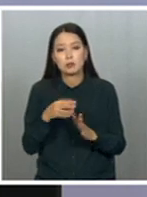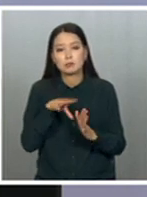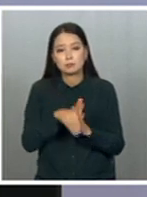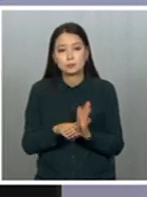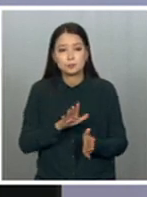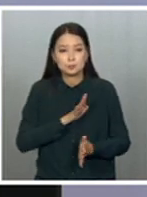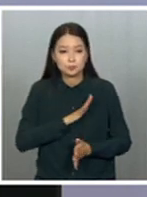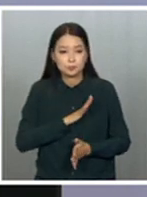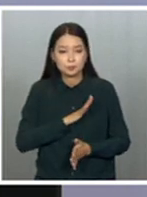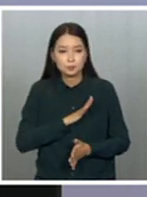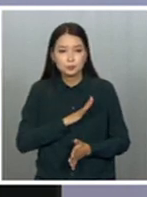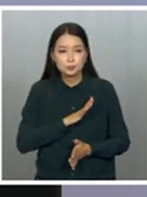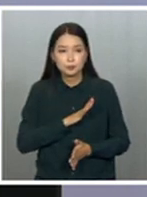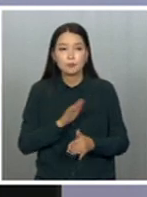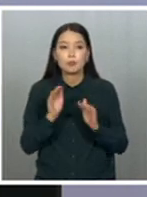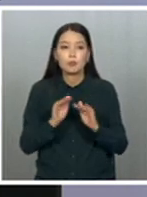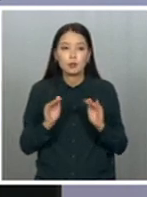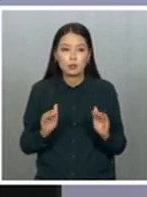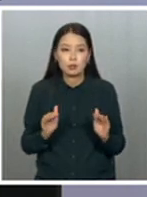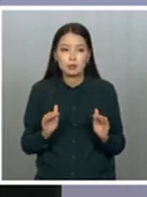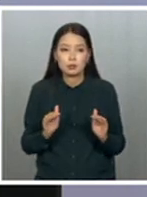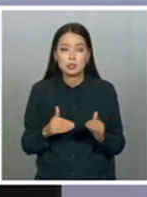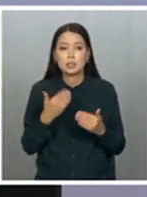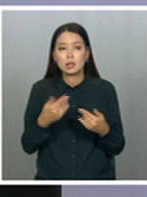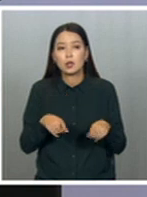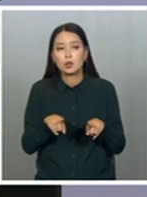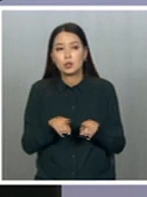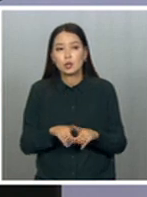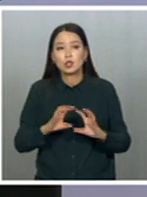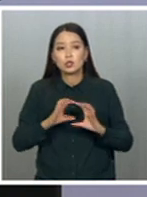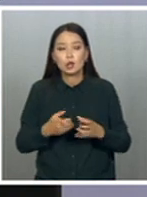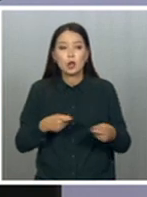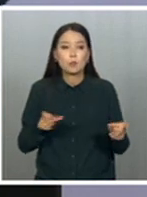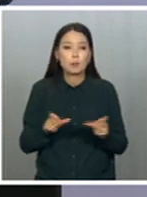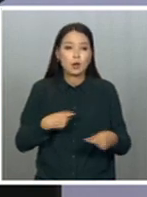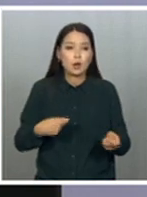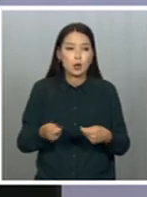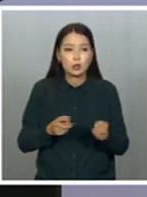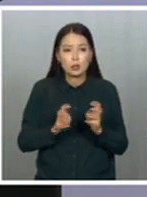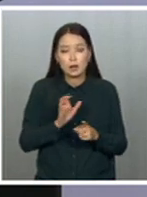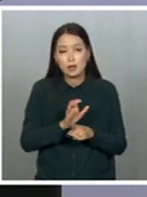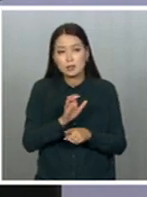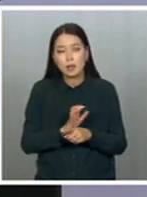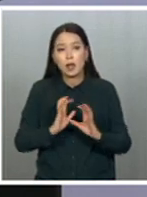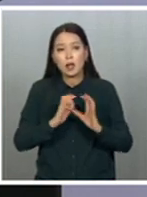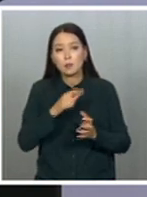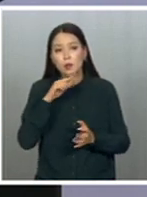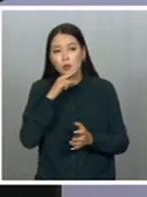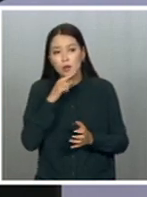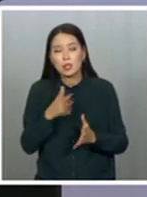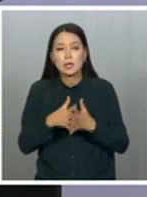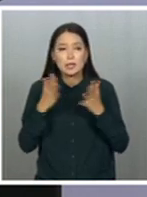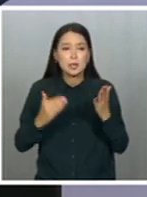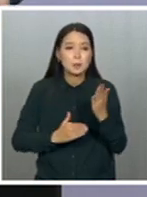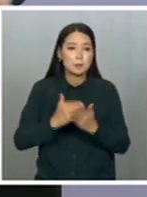мойындады. Балалар, дәл осы дүниежүзілік сауда ұйымы бұл әлемдік экономиканың ең биік